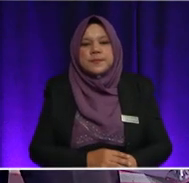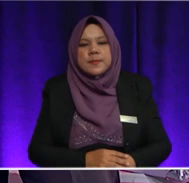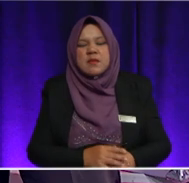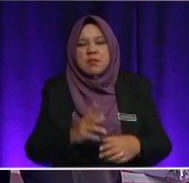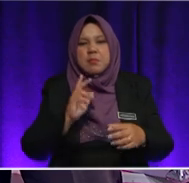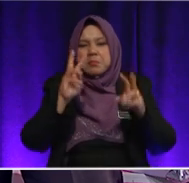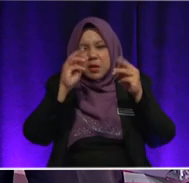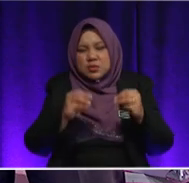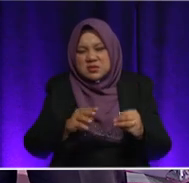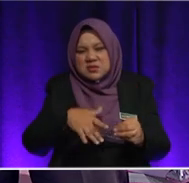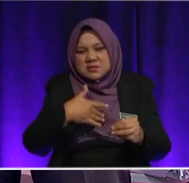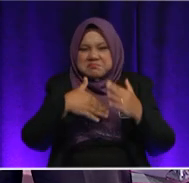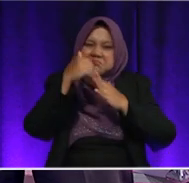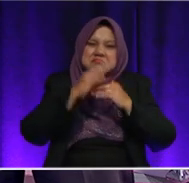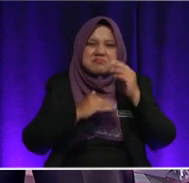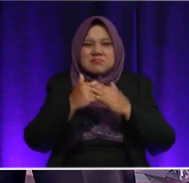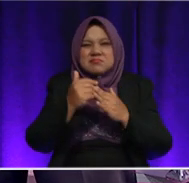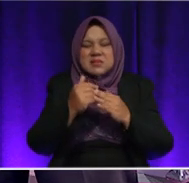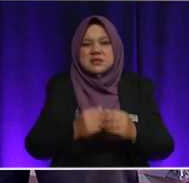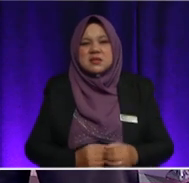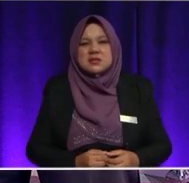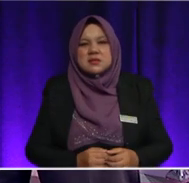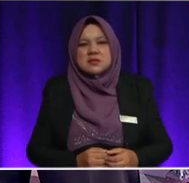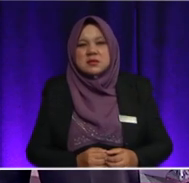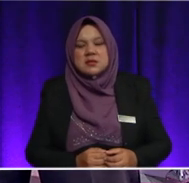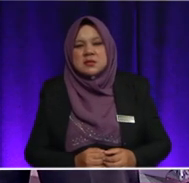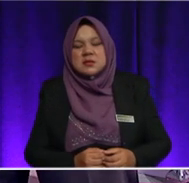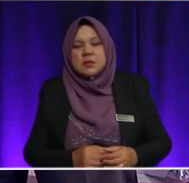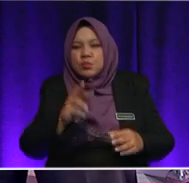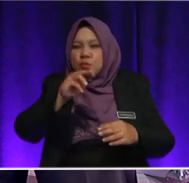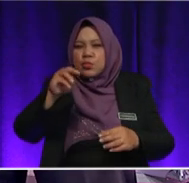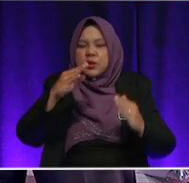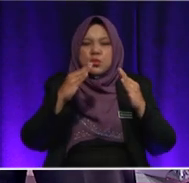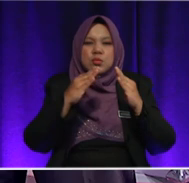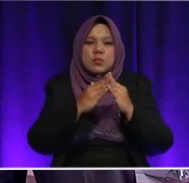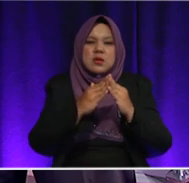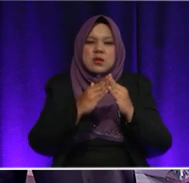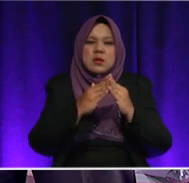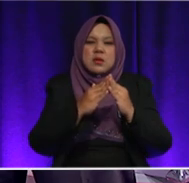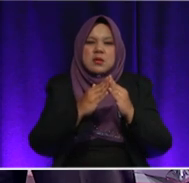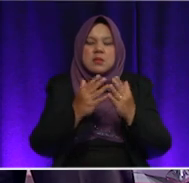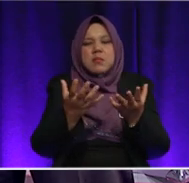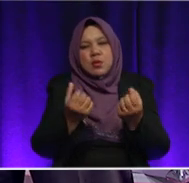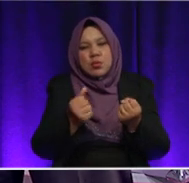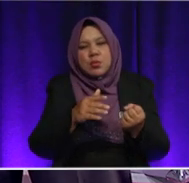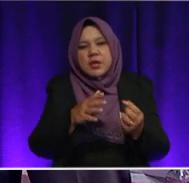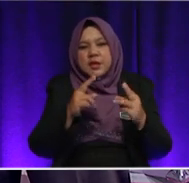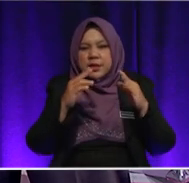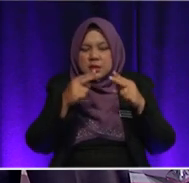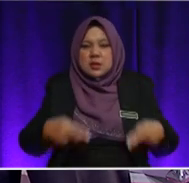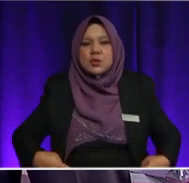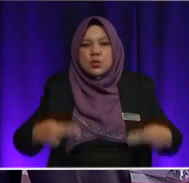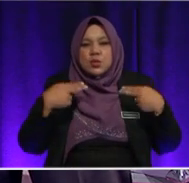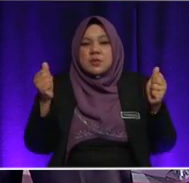selesai saya yakin benar-benar di rumah atau Aiman Oke atau siapa saja pasti ingin hidup dalam keadaan yang